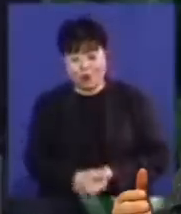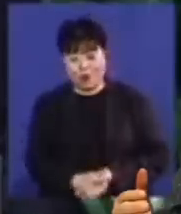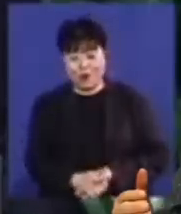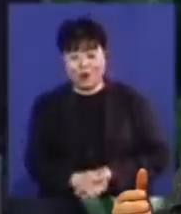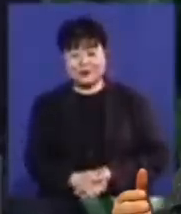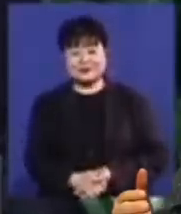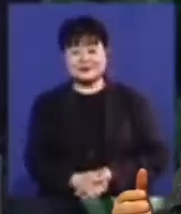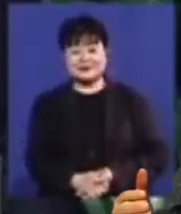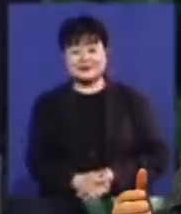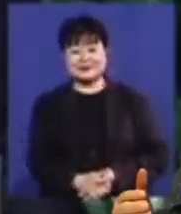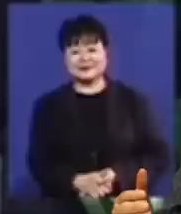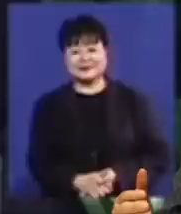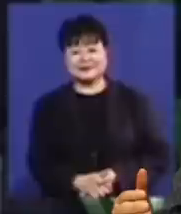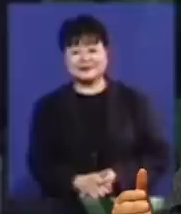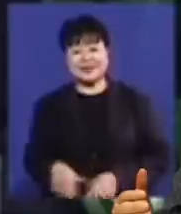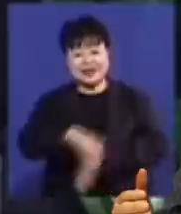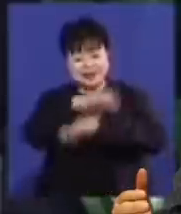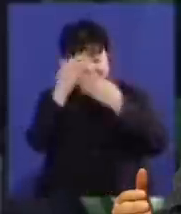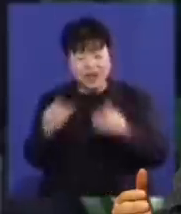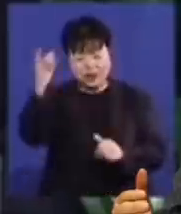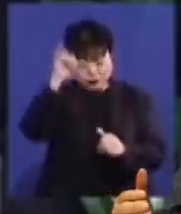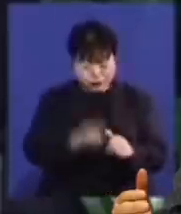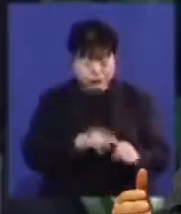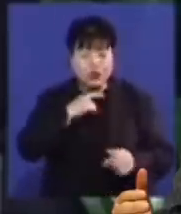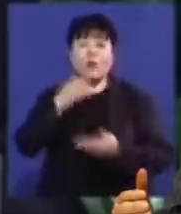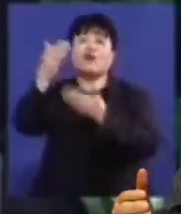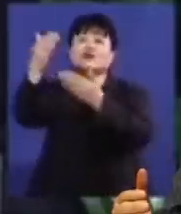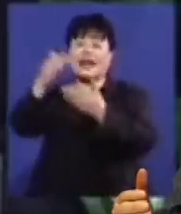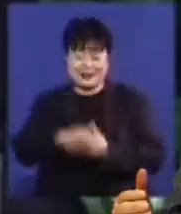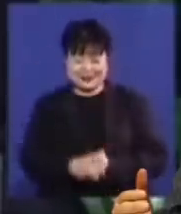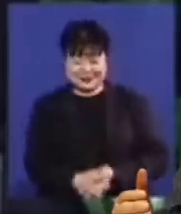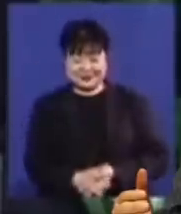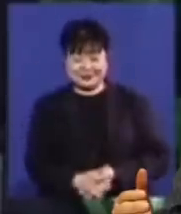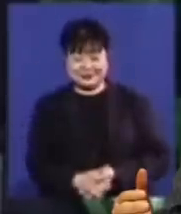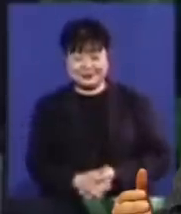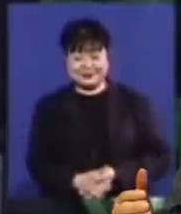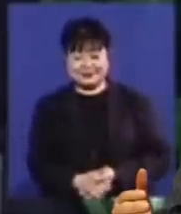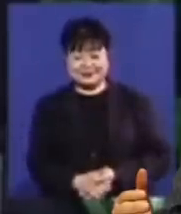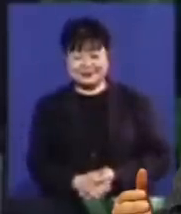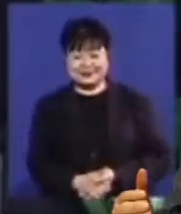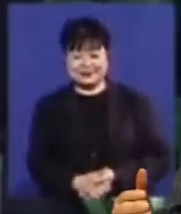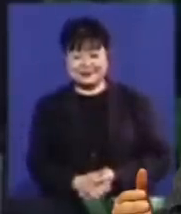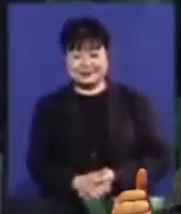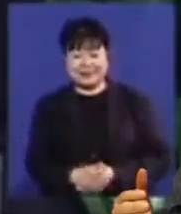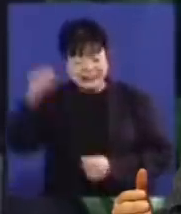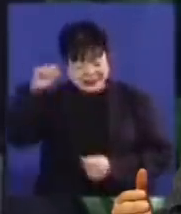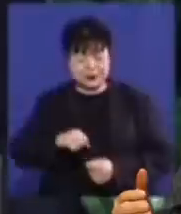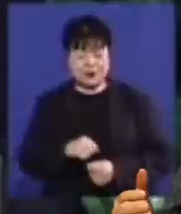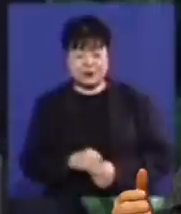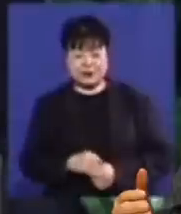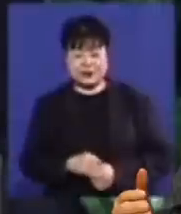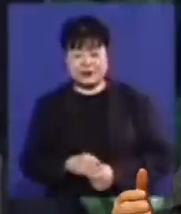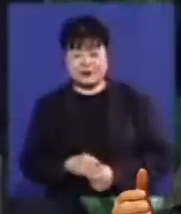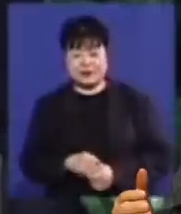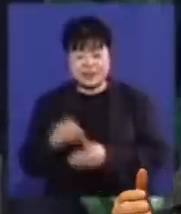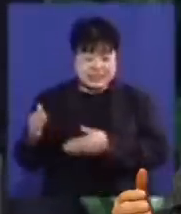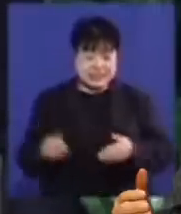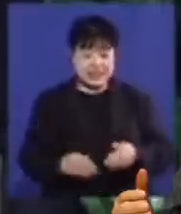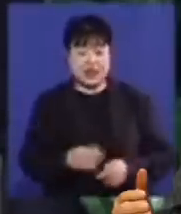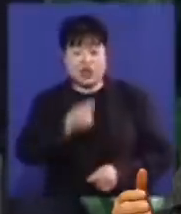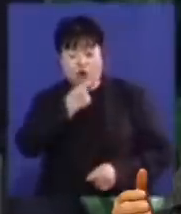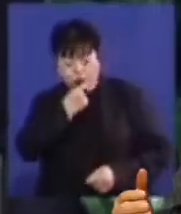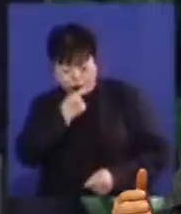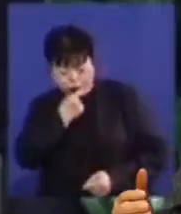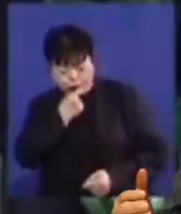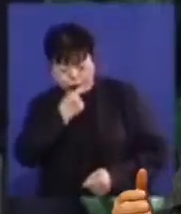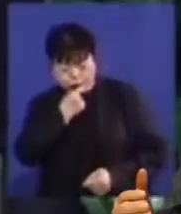계셨어요. 다 헌신 봉사했었습니다. 새벽부터 교통 정리하고